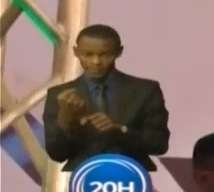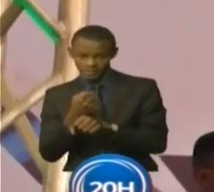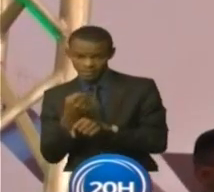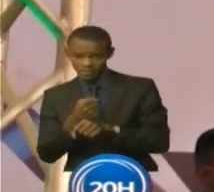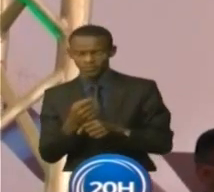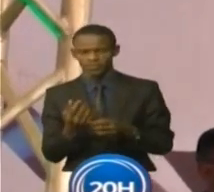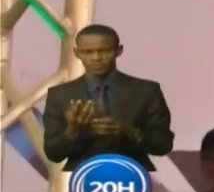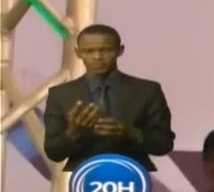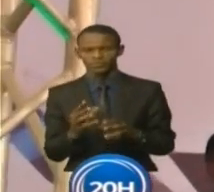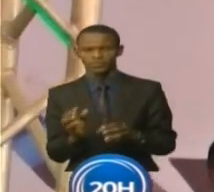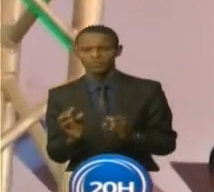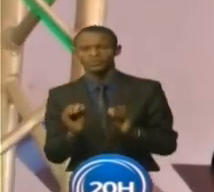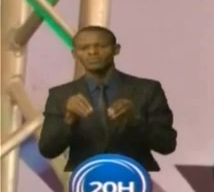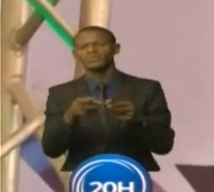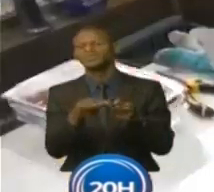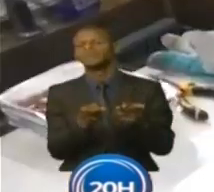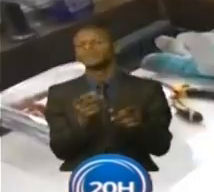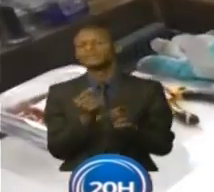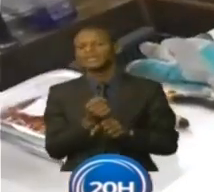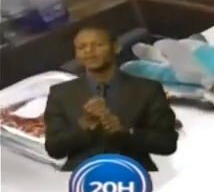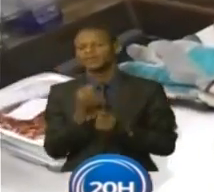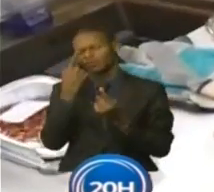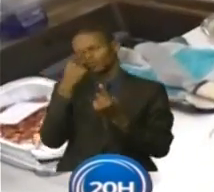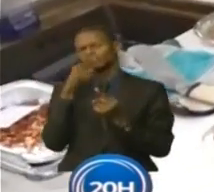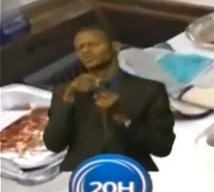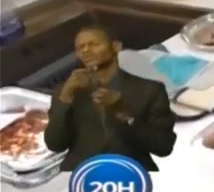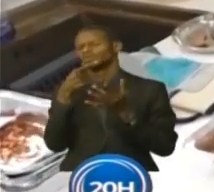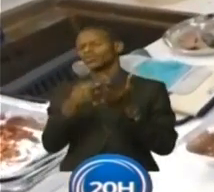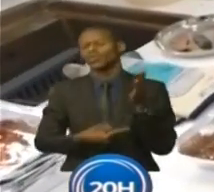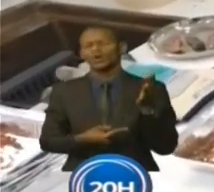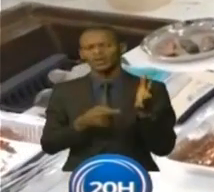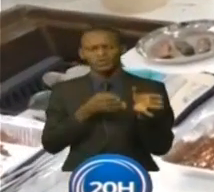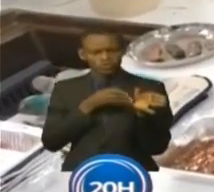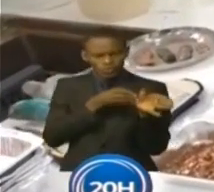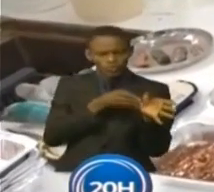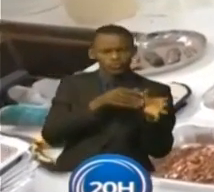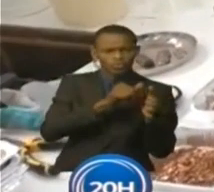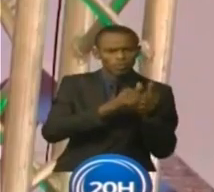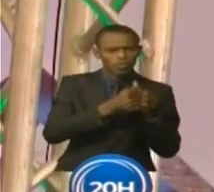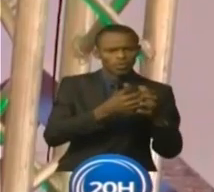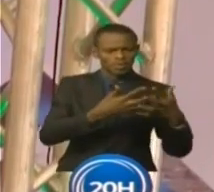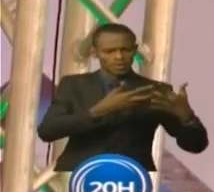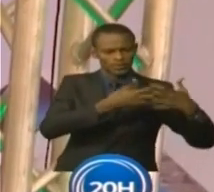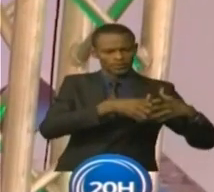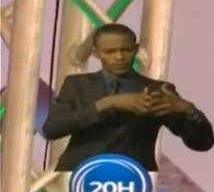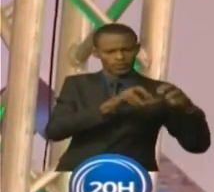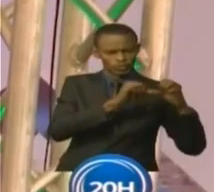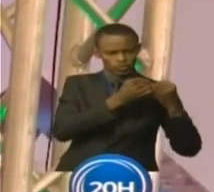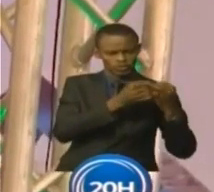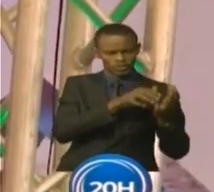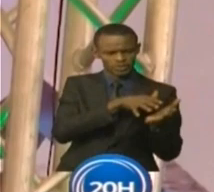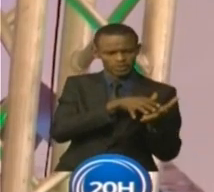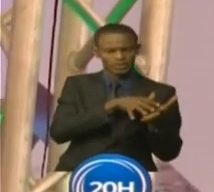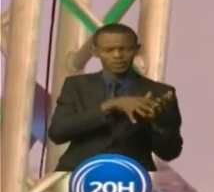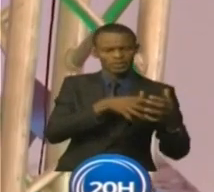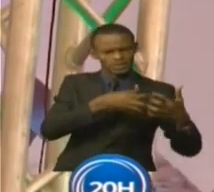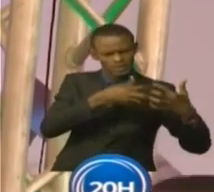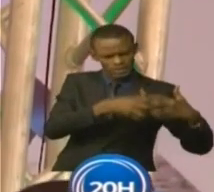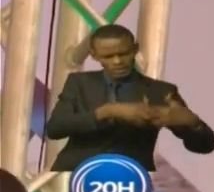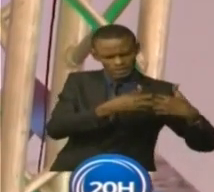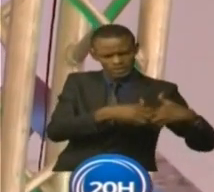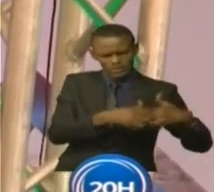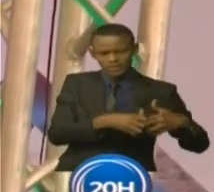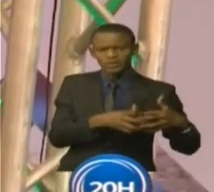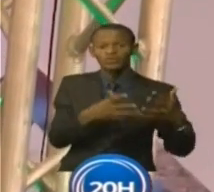ne suivons pas que l'exportation industrielle, mais nous avons mis aussi des applications pour aider